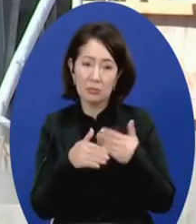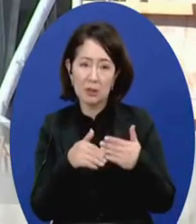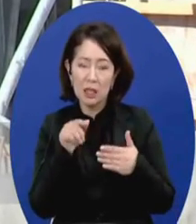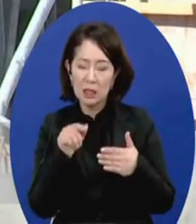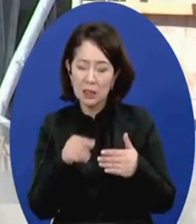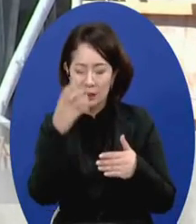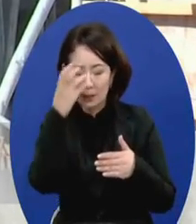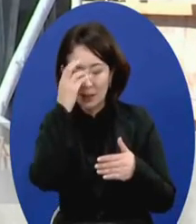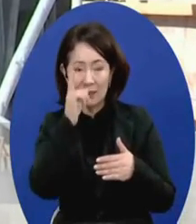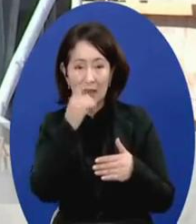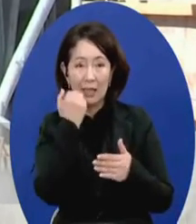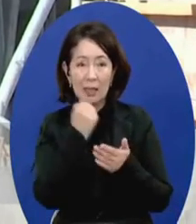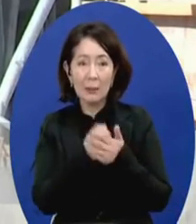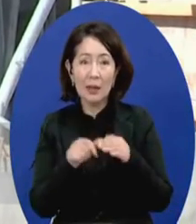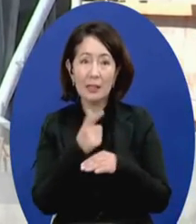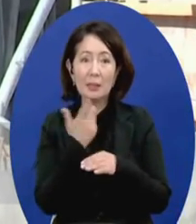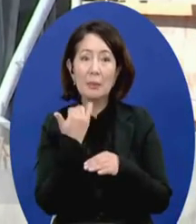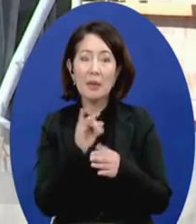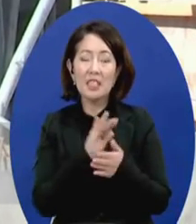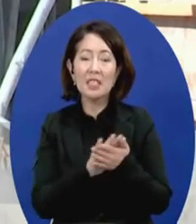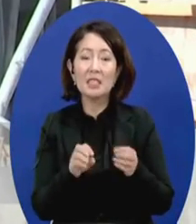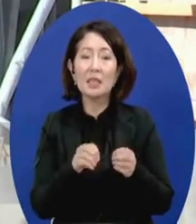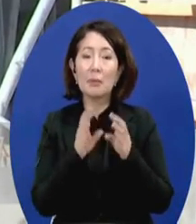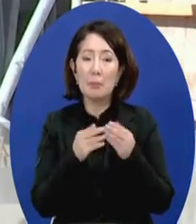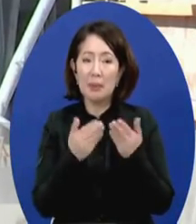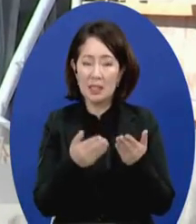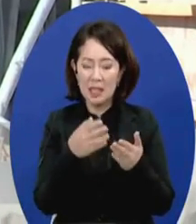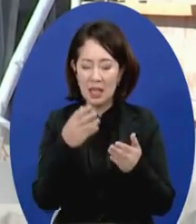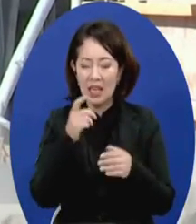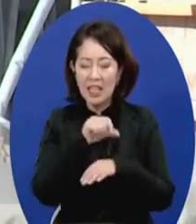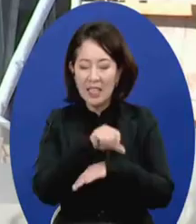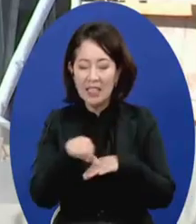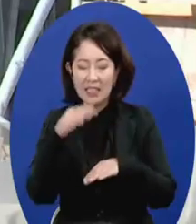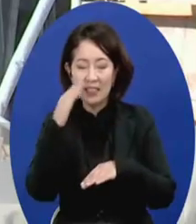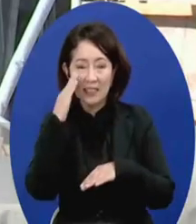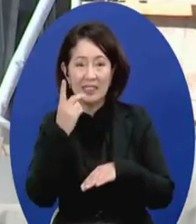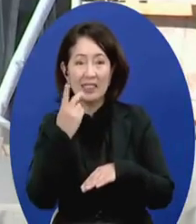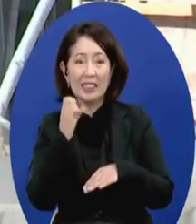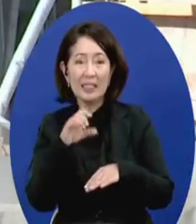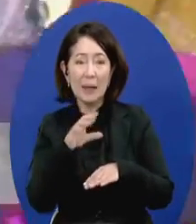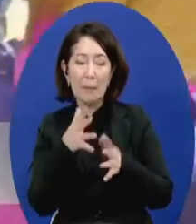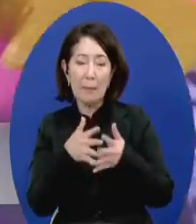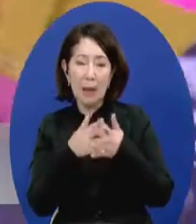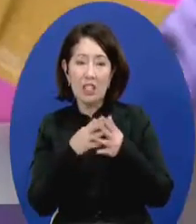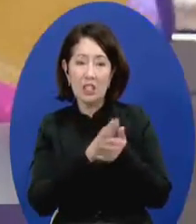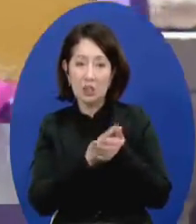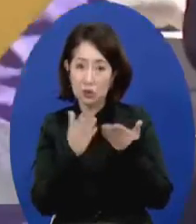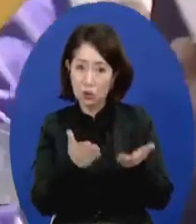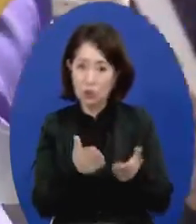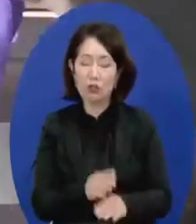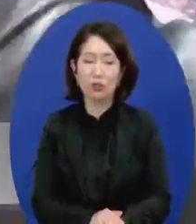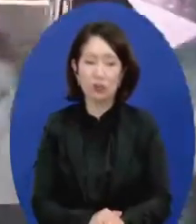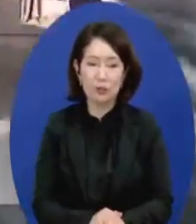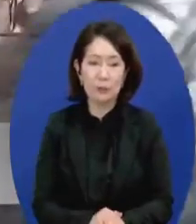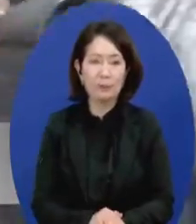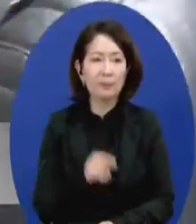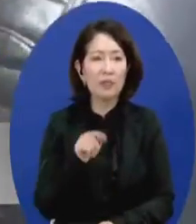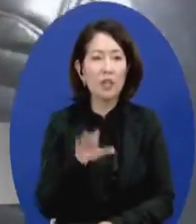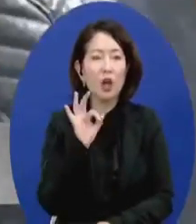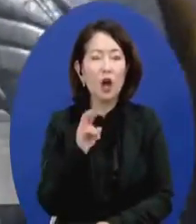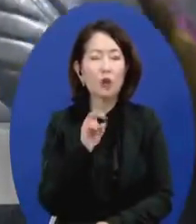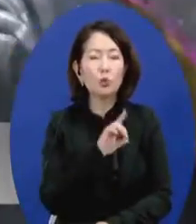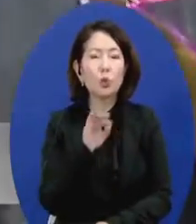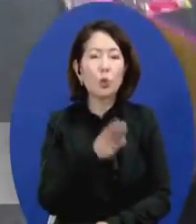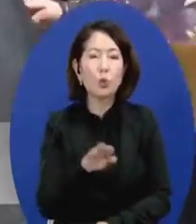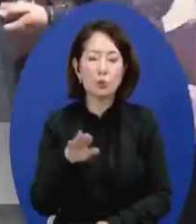За, түүнчлэн засаг даргын тамгын газрын байрыг бас мөн шинээр хэрэгсэн. Хилийн зэргийн заставын байрыг одоо шинээр барьсан байх шаардлагатай. Мөн энэ онд